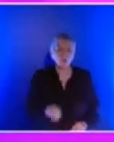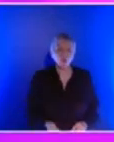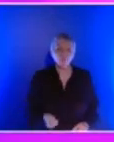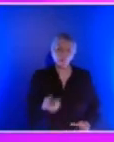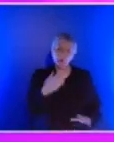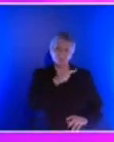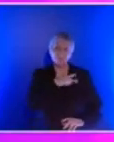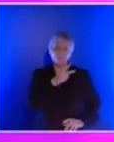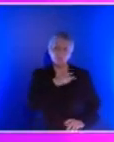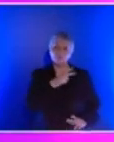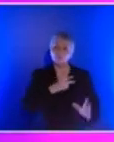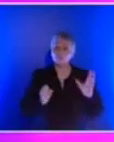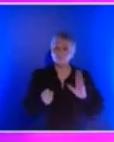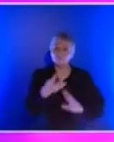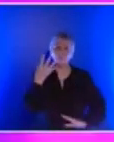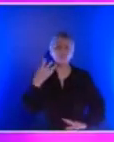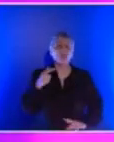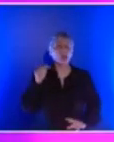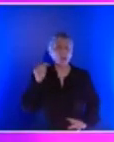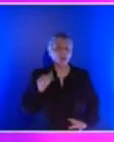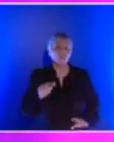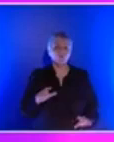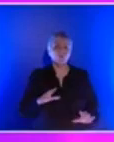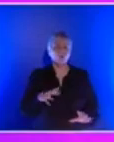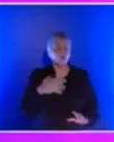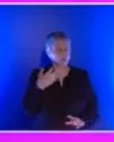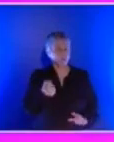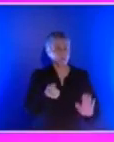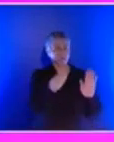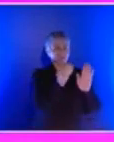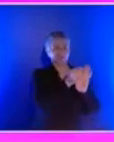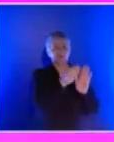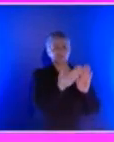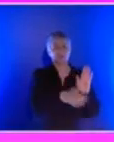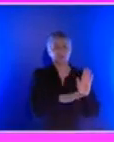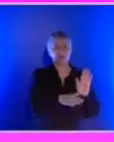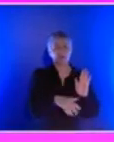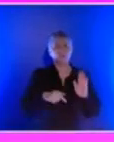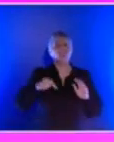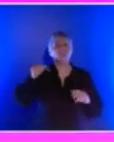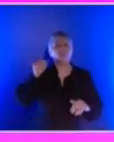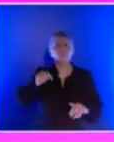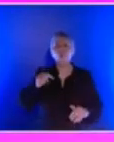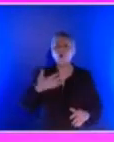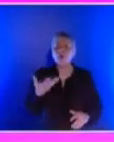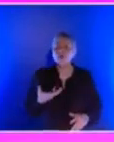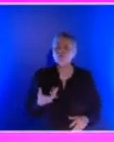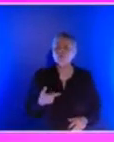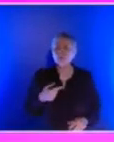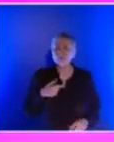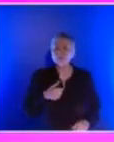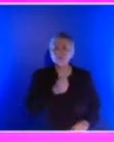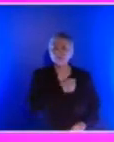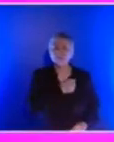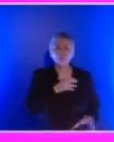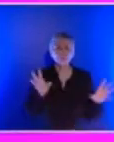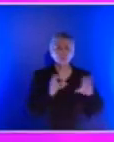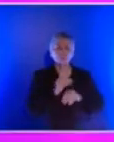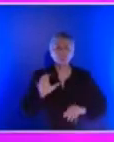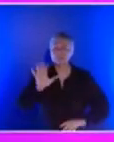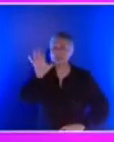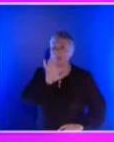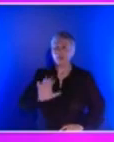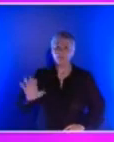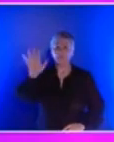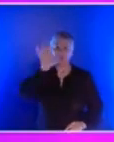την Ευρώπη και για τις θέσεις μας φυσικά για την εξωτερική πολιτική με την οποία κλείνει και το πρόγραμμα. Οι θέσεις μας για την Ευρώπη είναι